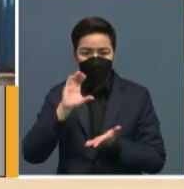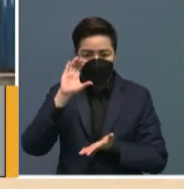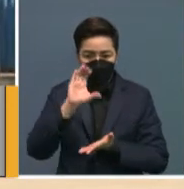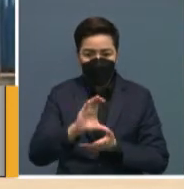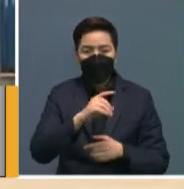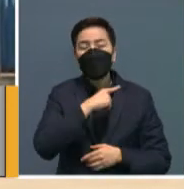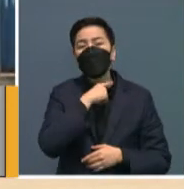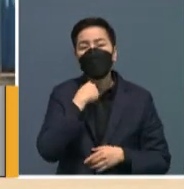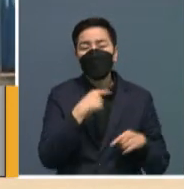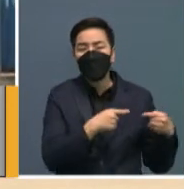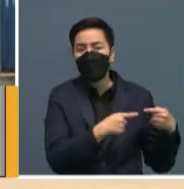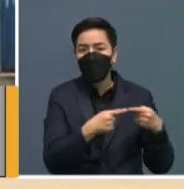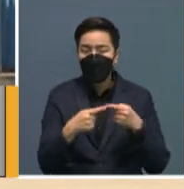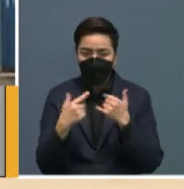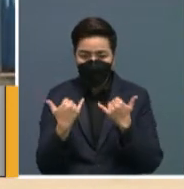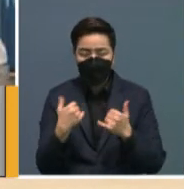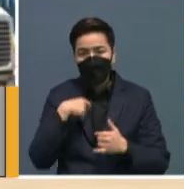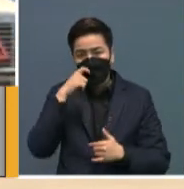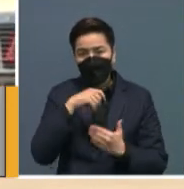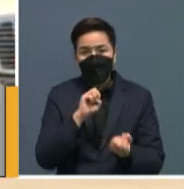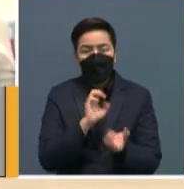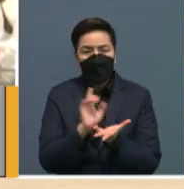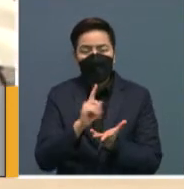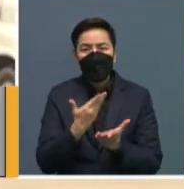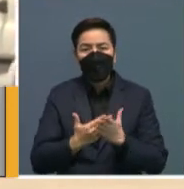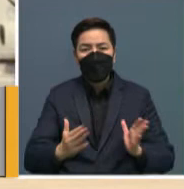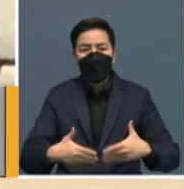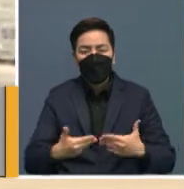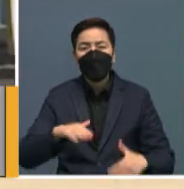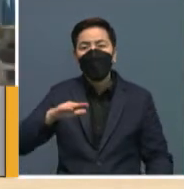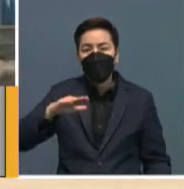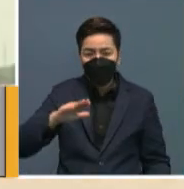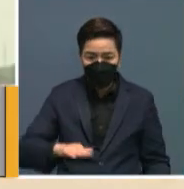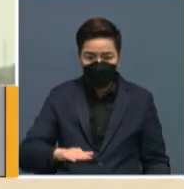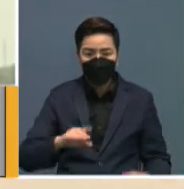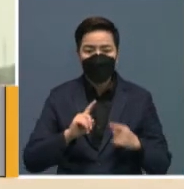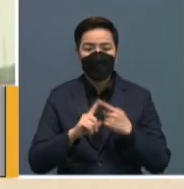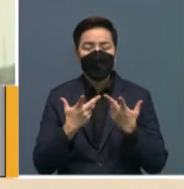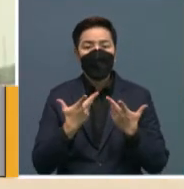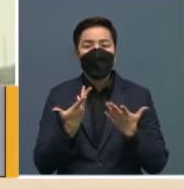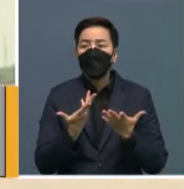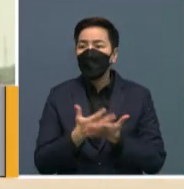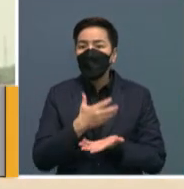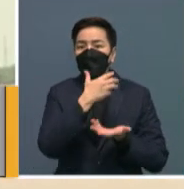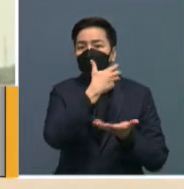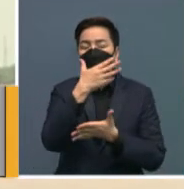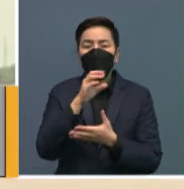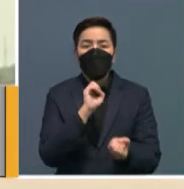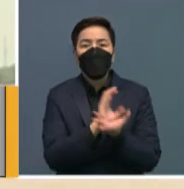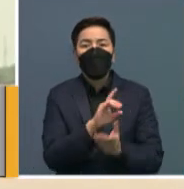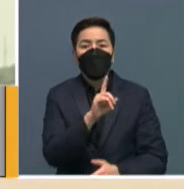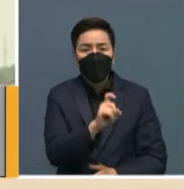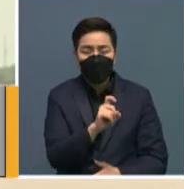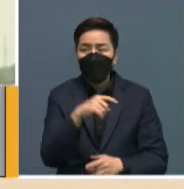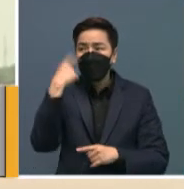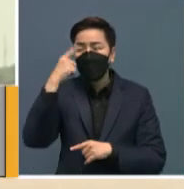ขาดดุลมาตลอดบ้านเราเนี่ยก็อาจจะถูกสะท้อนว่ารายได้ในอาจจะลดลงแต่ว่าจะเป็นเรื่องของการส่งออกหรือว่าราย